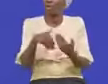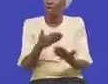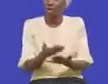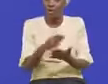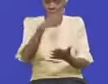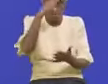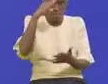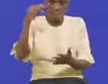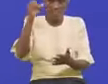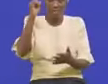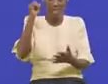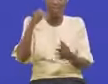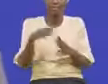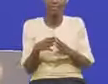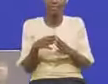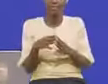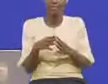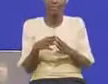Ame okata.